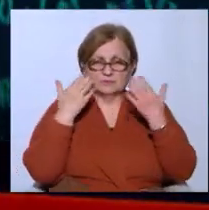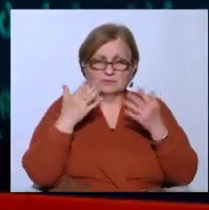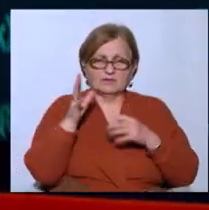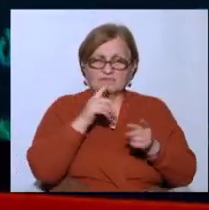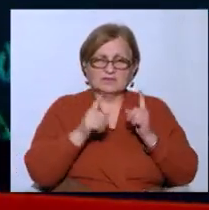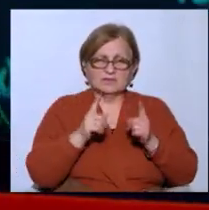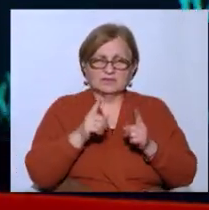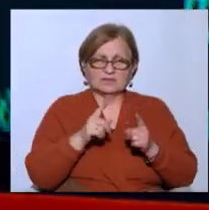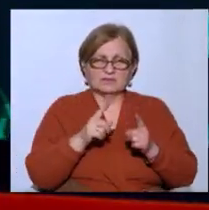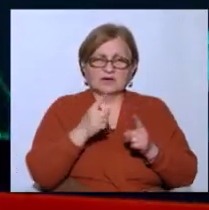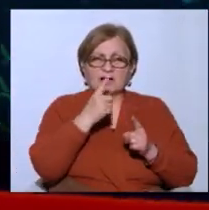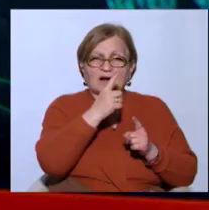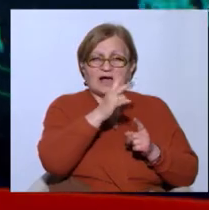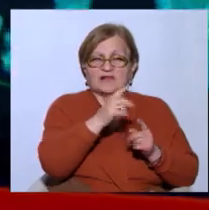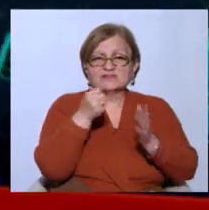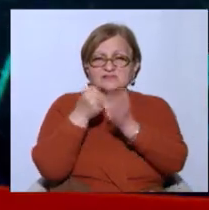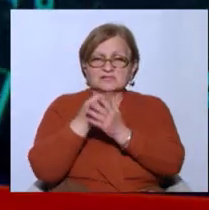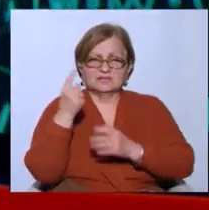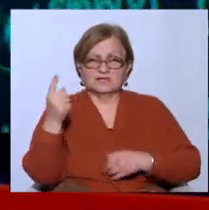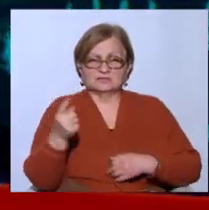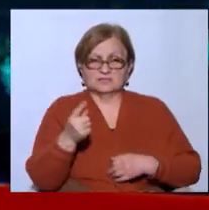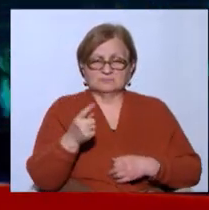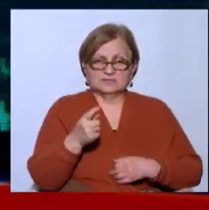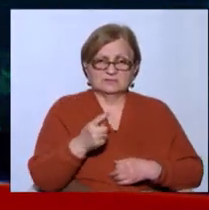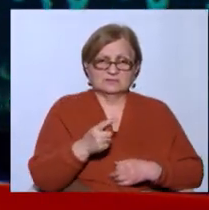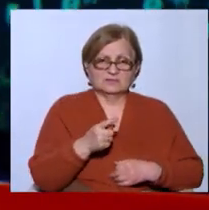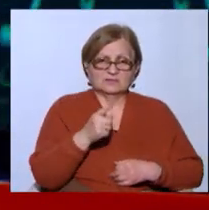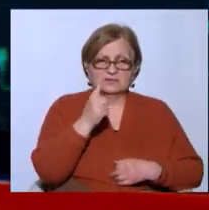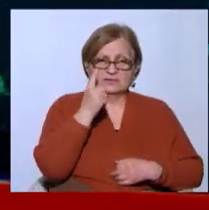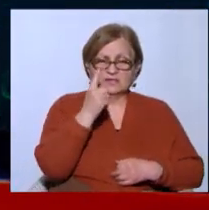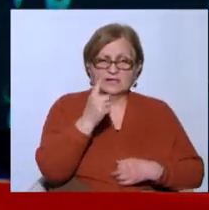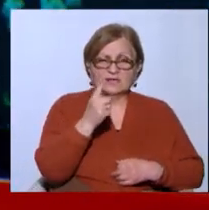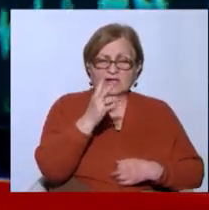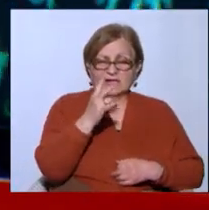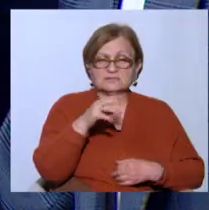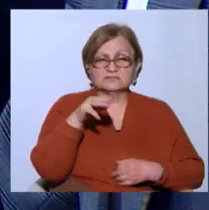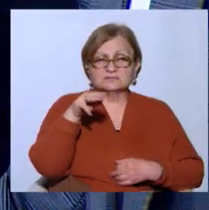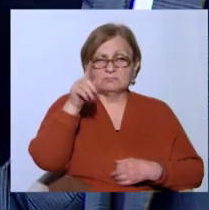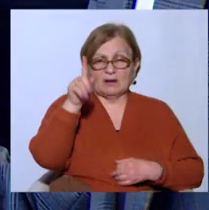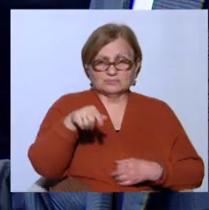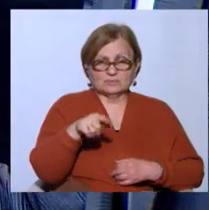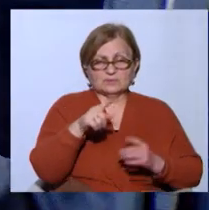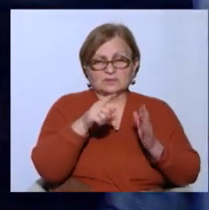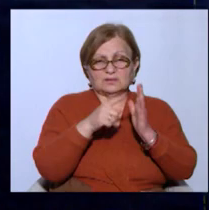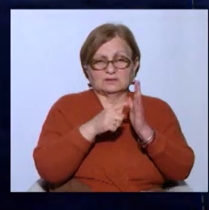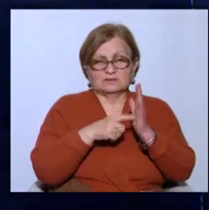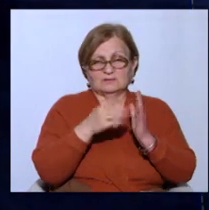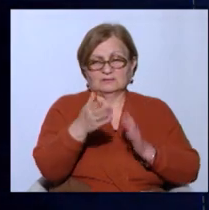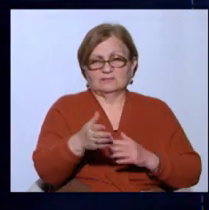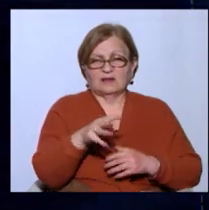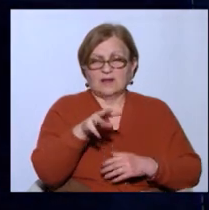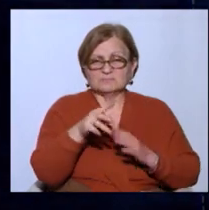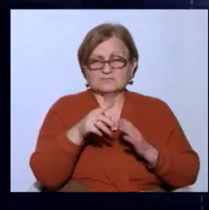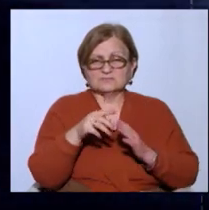ნატურალური რიცხვის n-დან 1-მდე, ანუ რეალურად n-ის ფაქტორიალი. n-ის ფაქტორიალი გაყოფილი n-m-ის ფაქტორიალზე. მაგალითად ჩვენ თუ